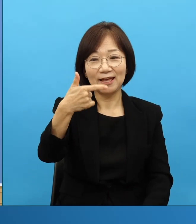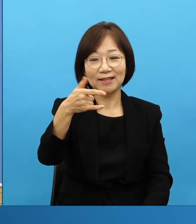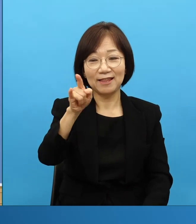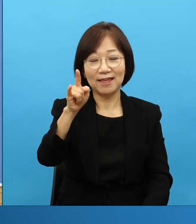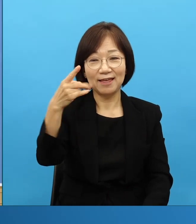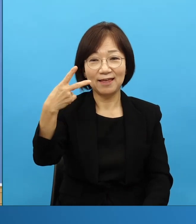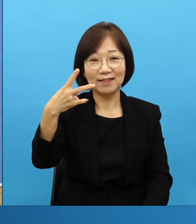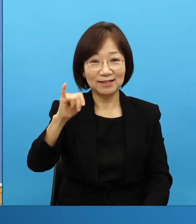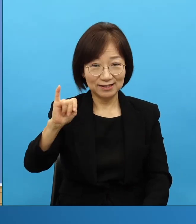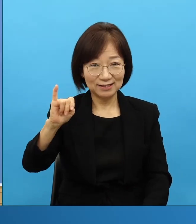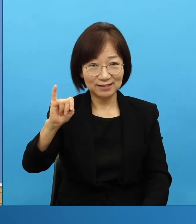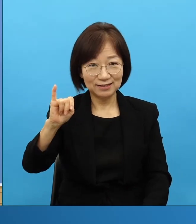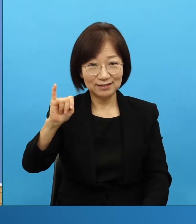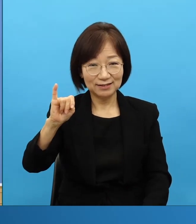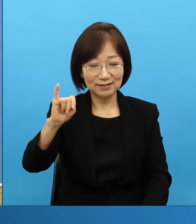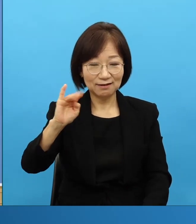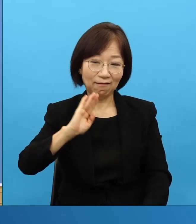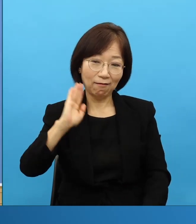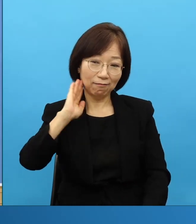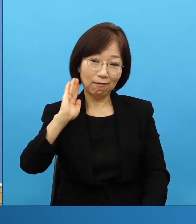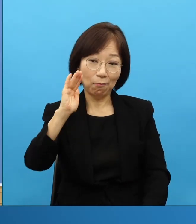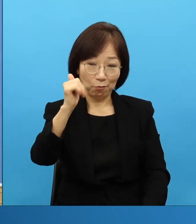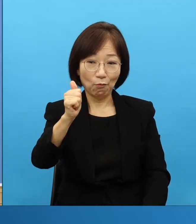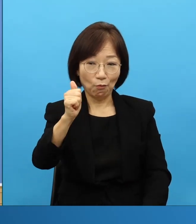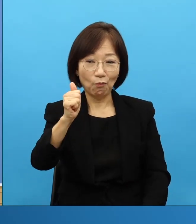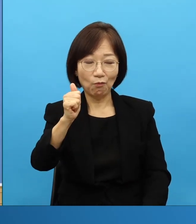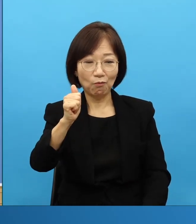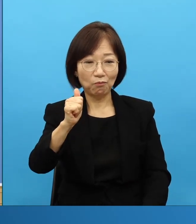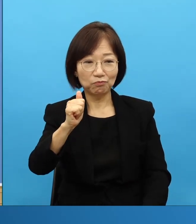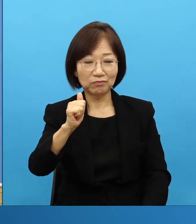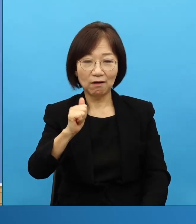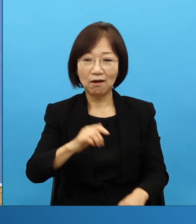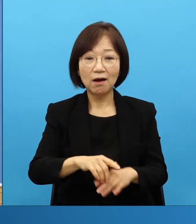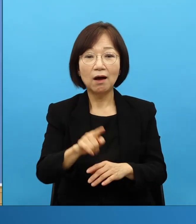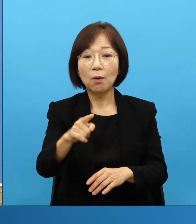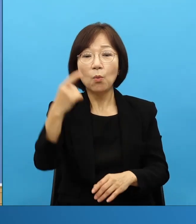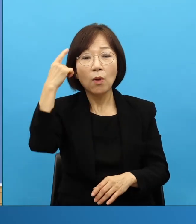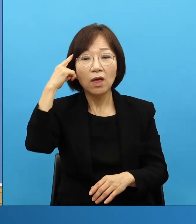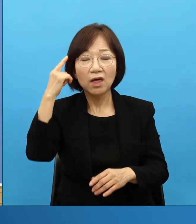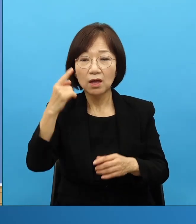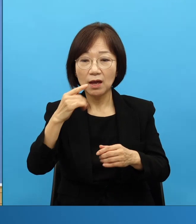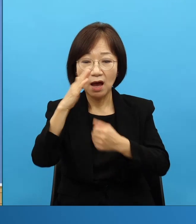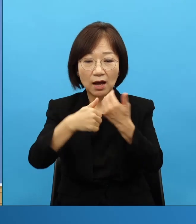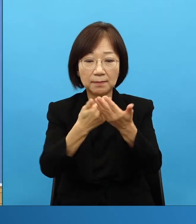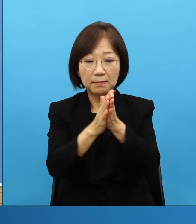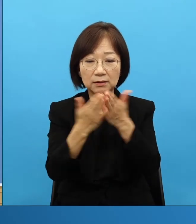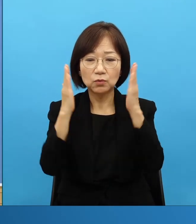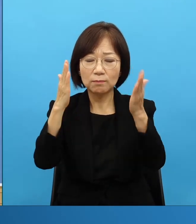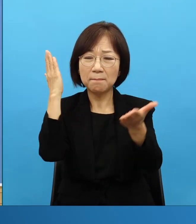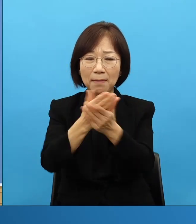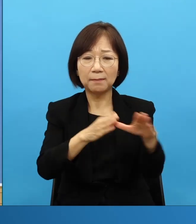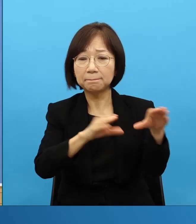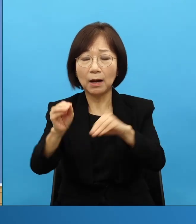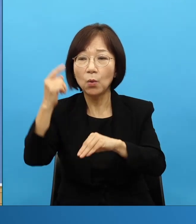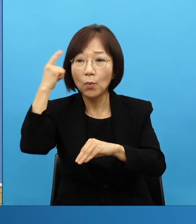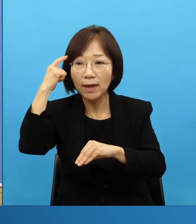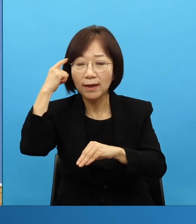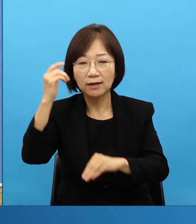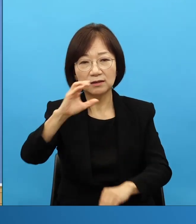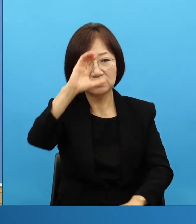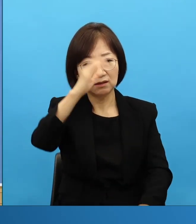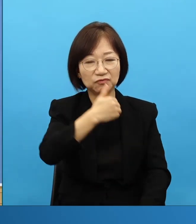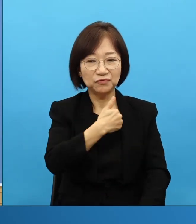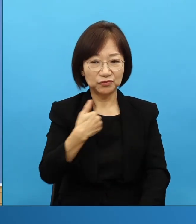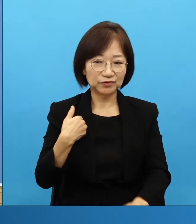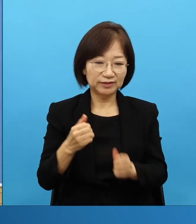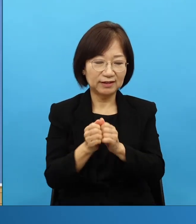그 훌륭한 케네디 대통령이 왜 뺐어요? Why did we do that, Kennedy? 천주교 신자입니다. Because he was a Catholic. 그리고 그런 관념을 가지고 천주교는